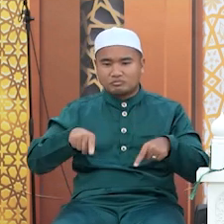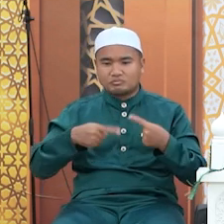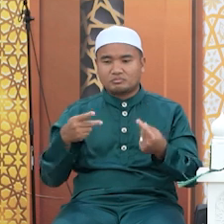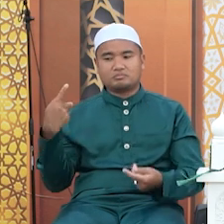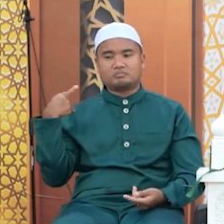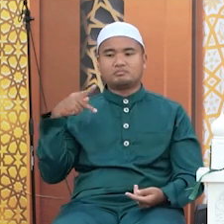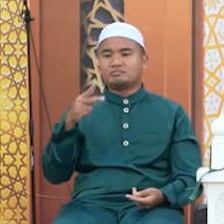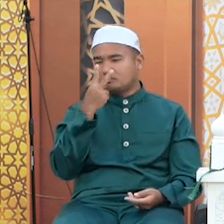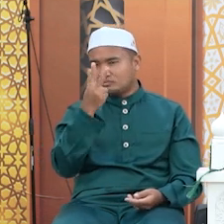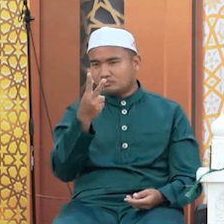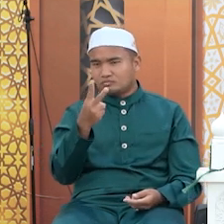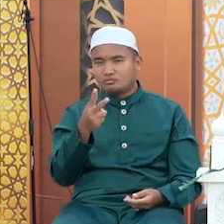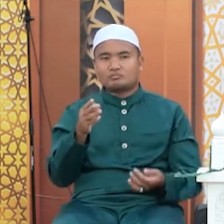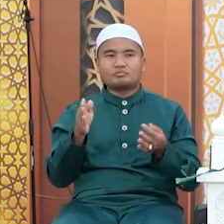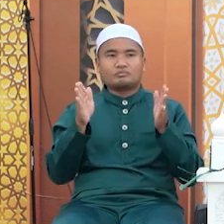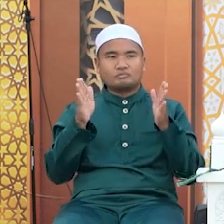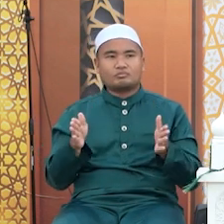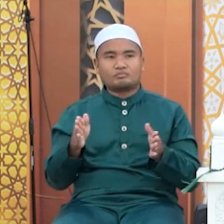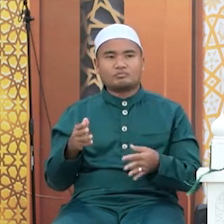pagi bakar, Allah.